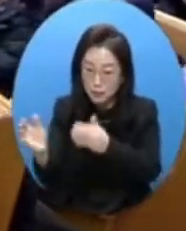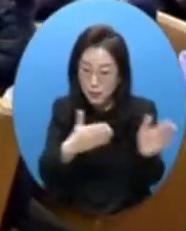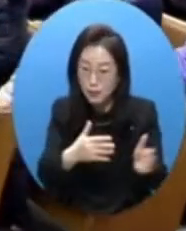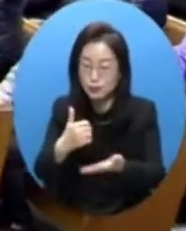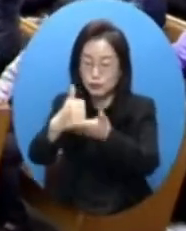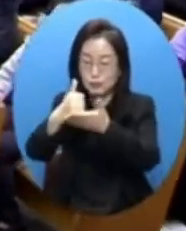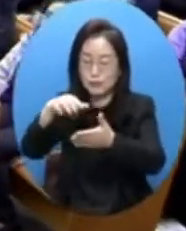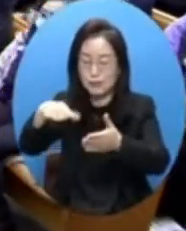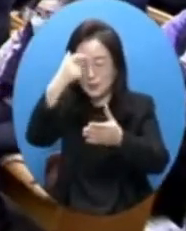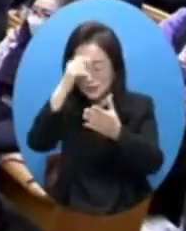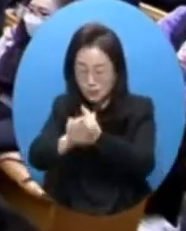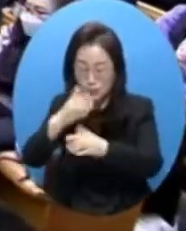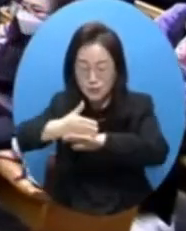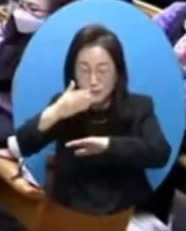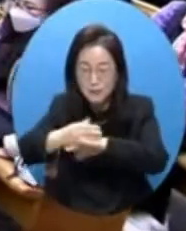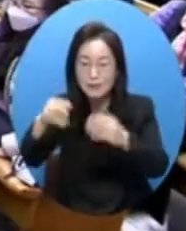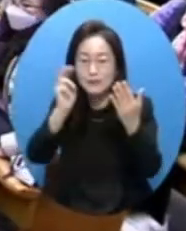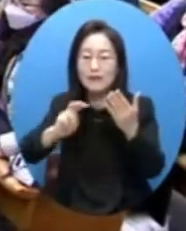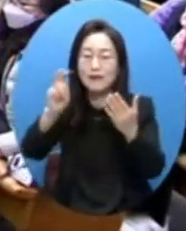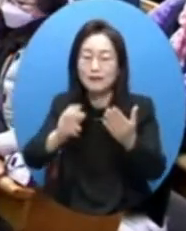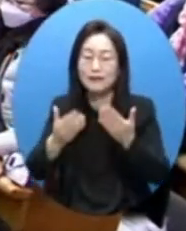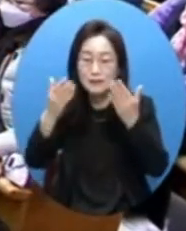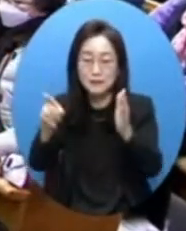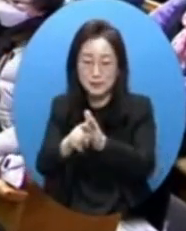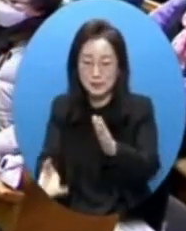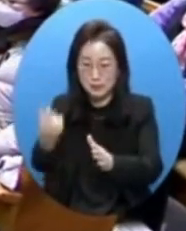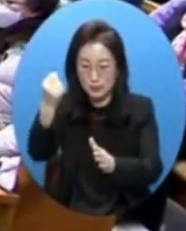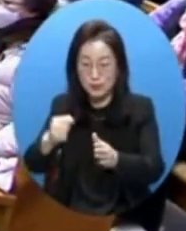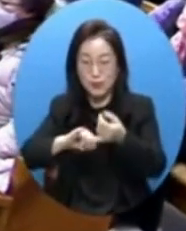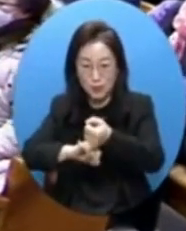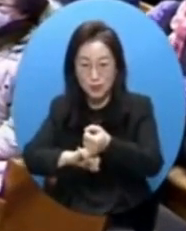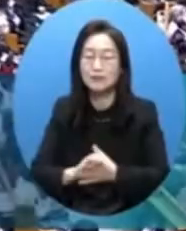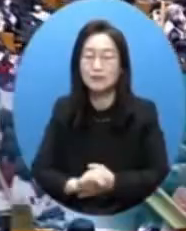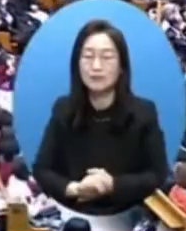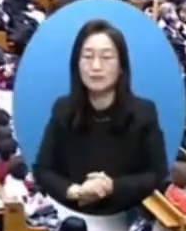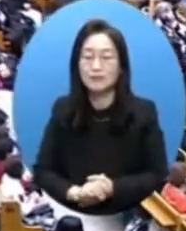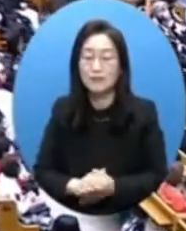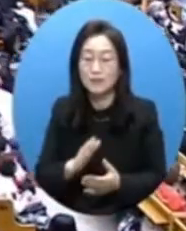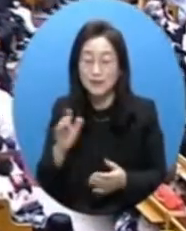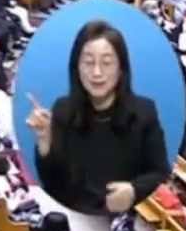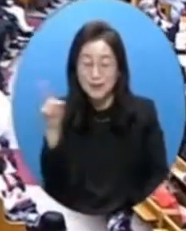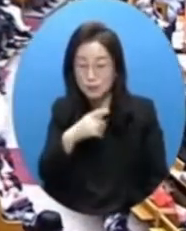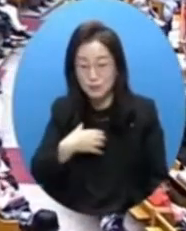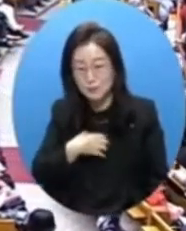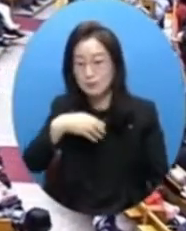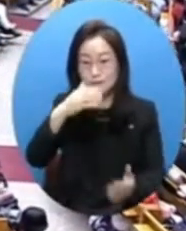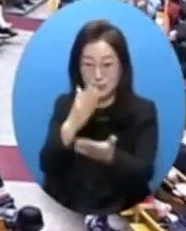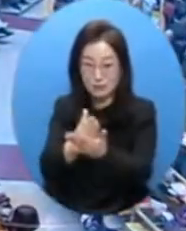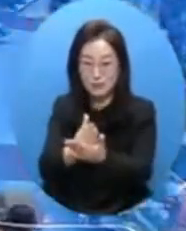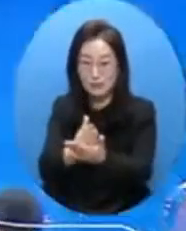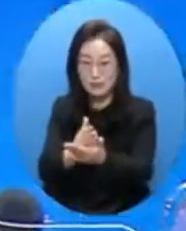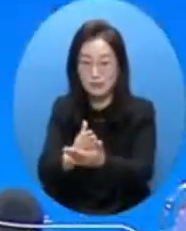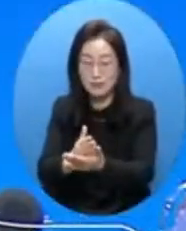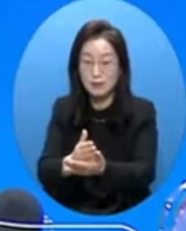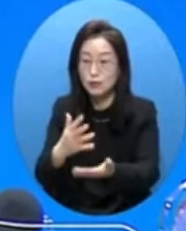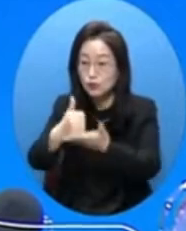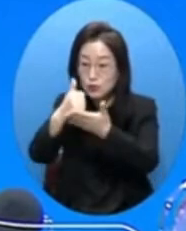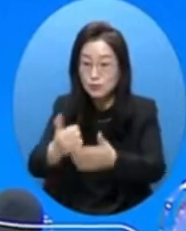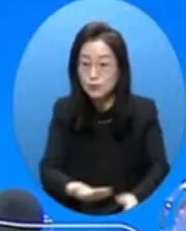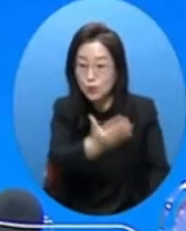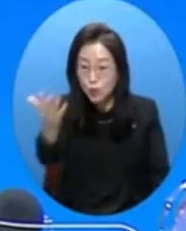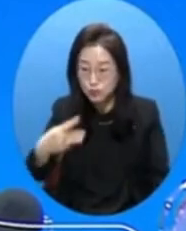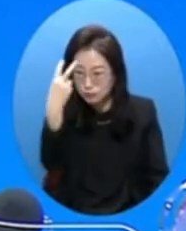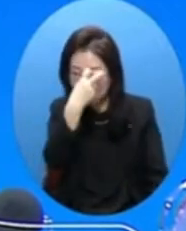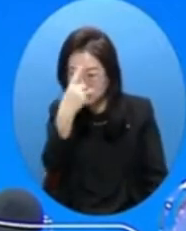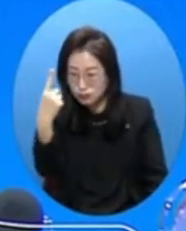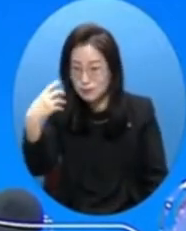앞에 기도하고 감사하고 찬양하며 믿음을 나가는 여러분 모두가 되기를 바랍니다. 아무것도 염려하지 마시기 바랍니다. 주님이 여러분을